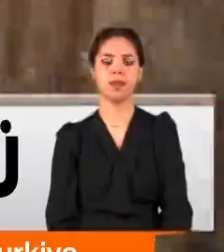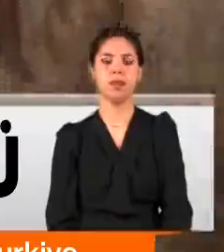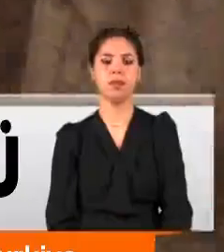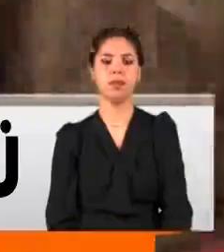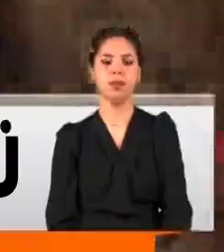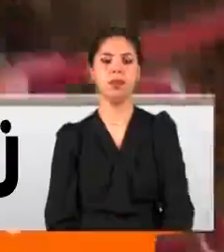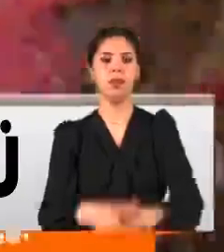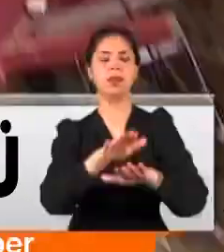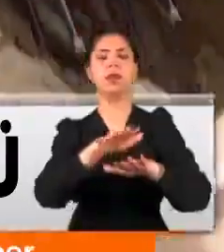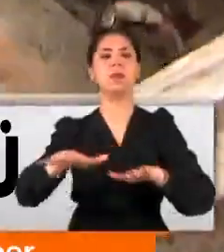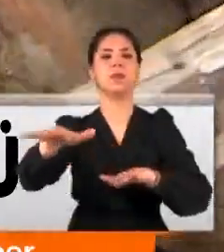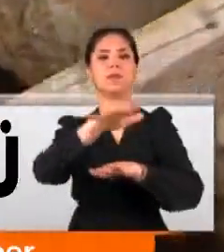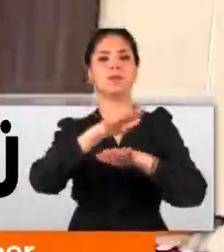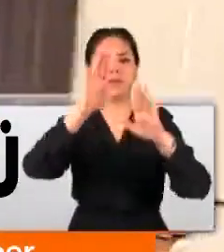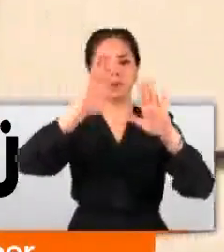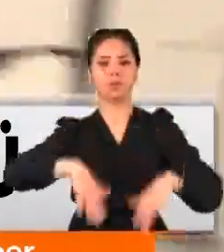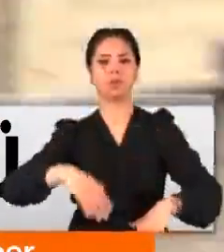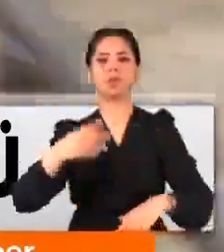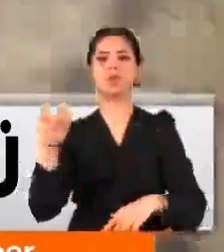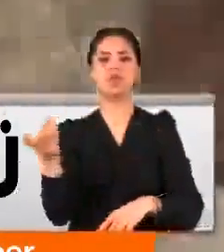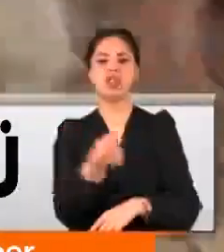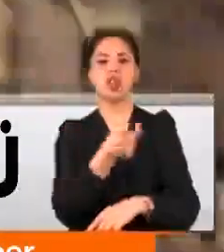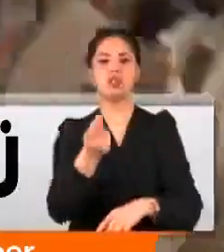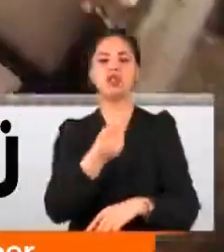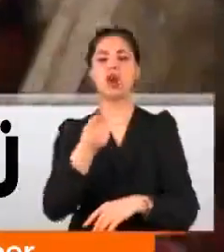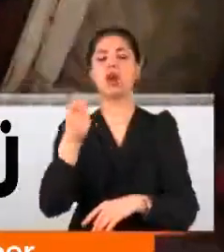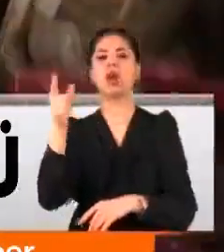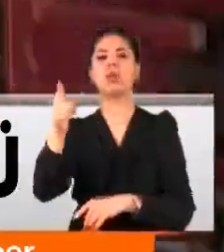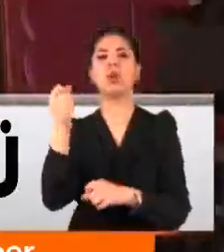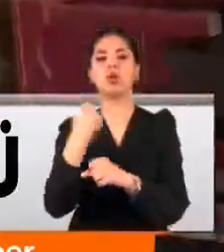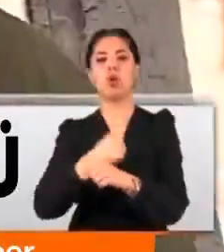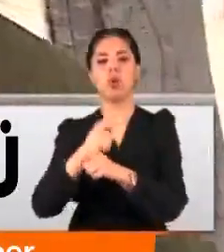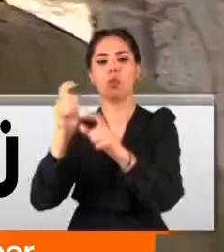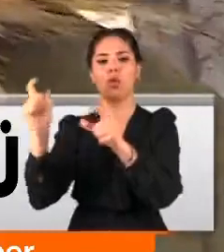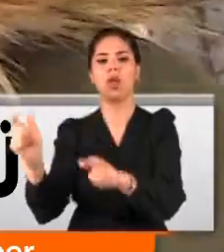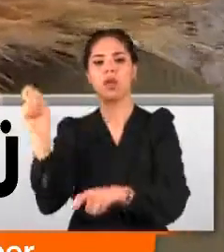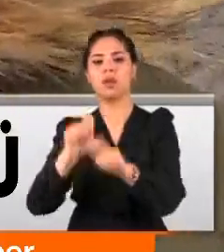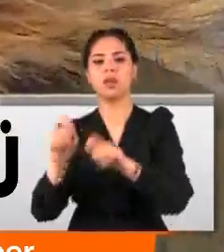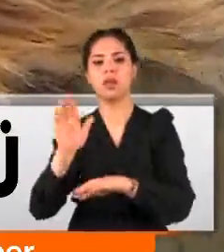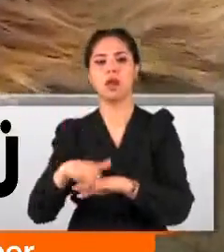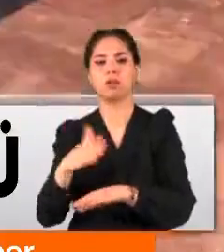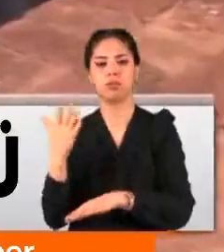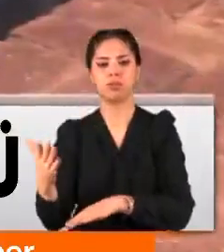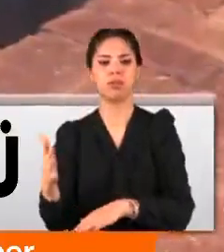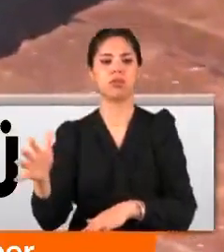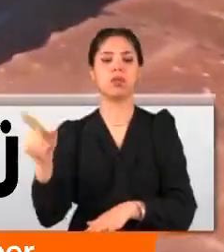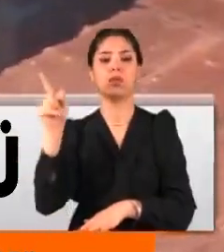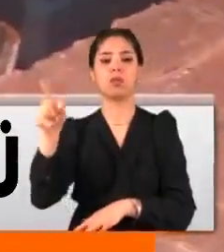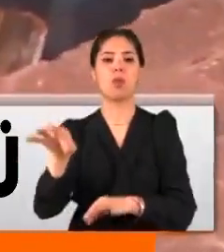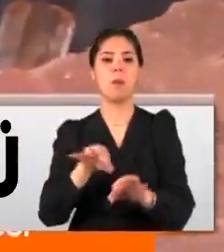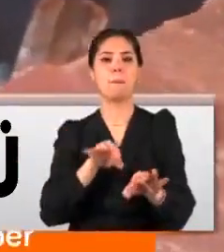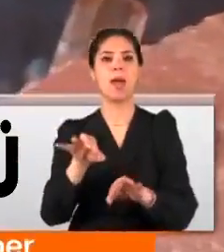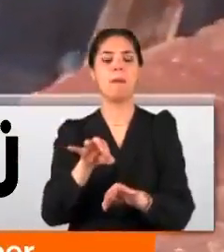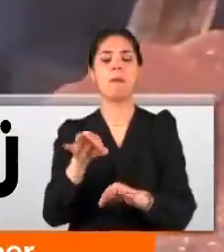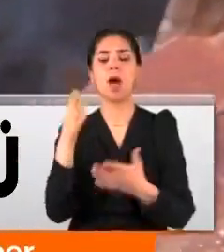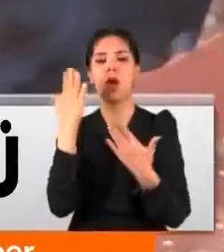Kaldırım çöktü, kaçak kömürlük göründü. Ses bir gürültü bir bu şeyle. Sesle baktım millete balkonlarda. İmarsız yapı